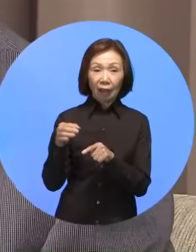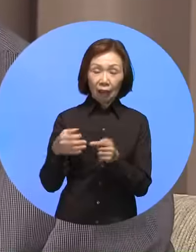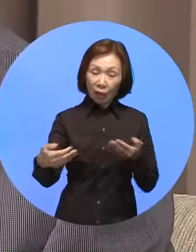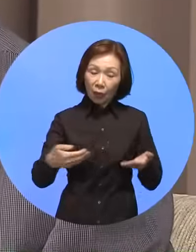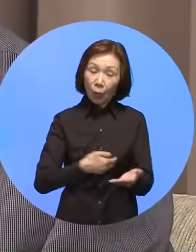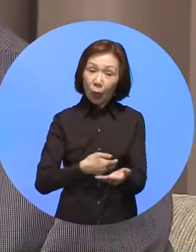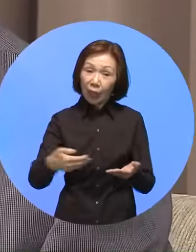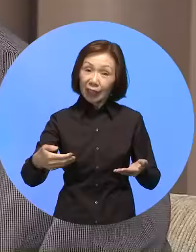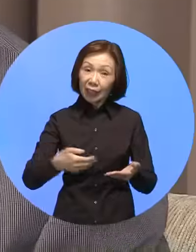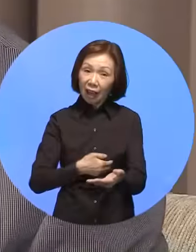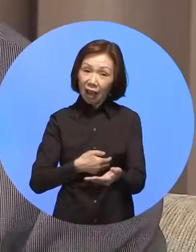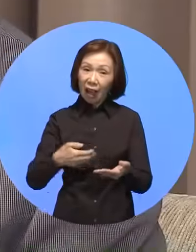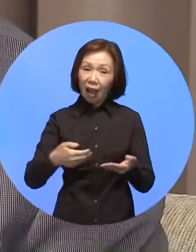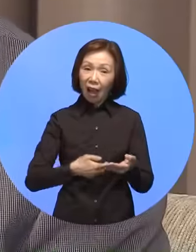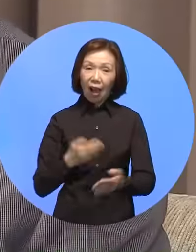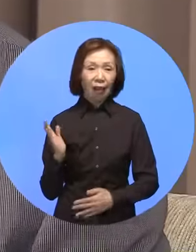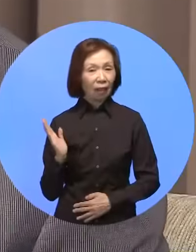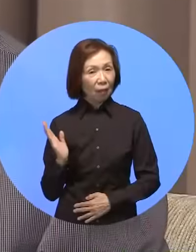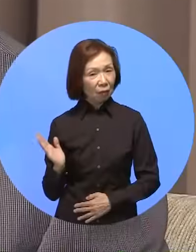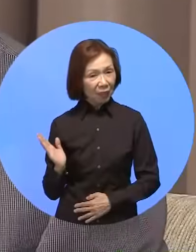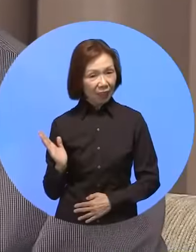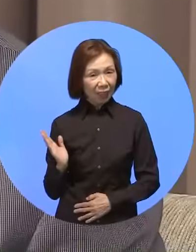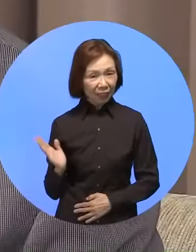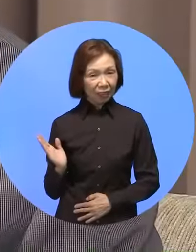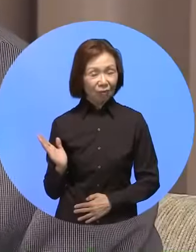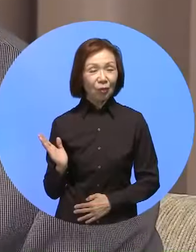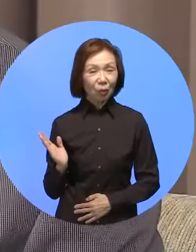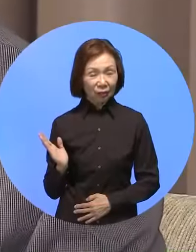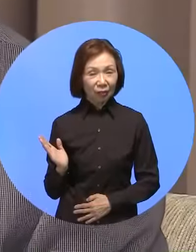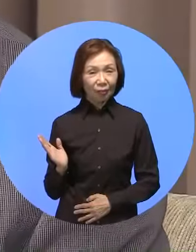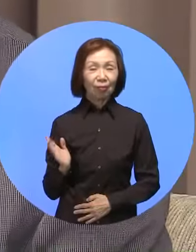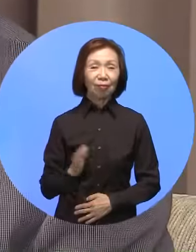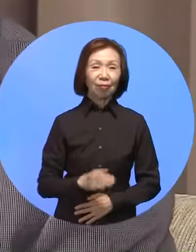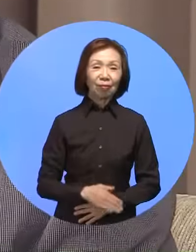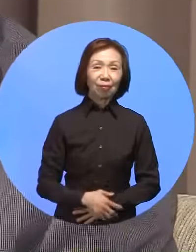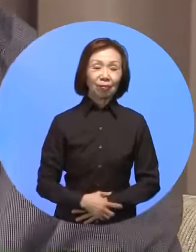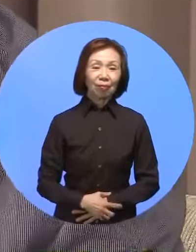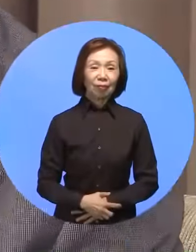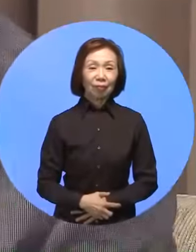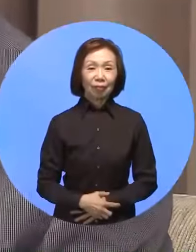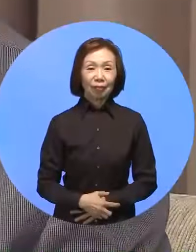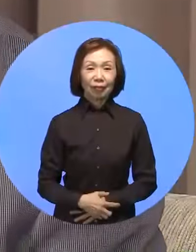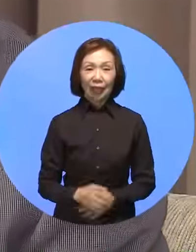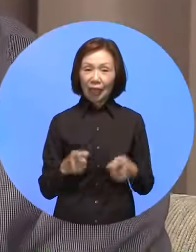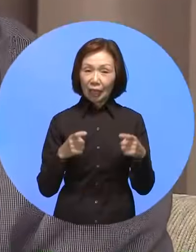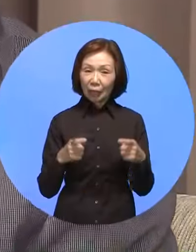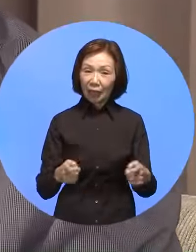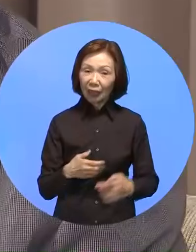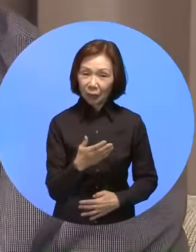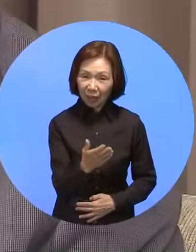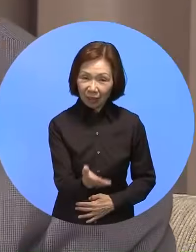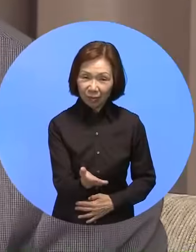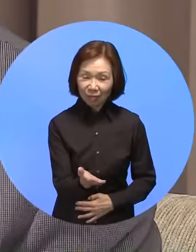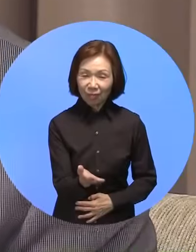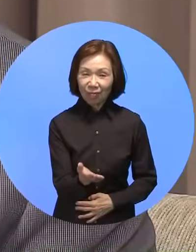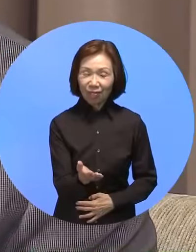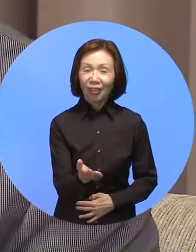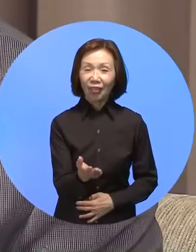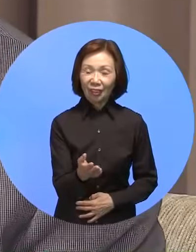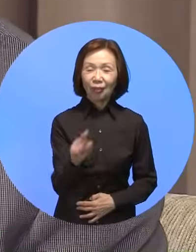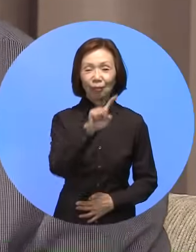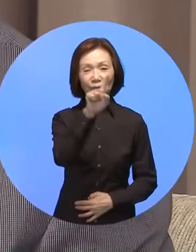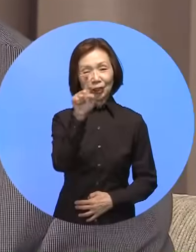に行われていた可能性も否定できないというようなことでいいなとかという風クエスチョンマークが